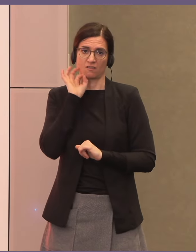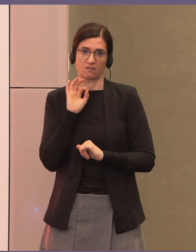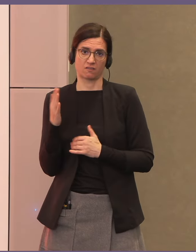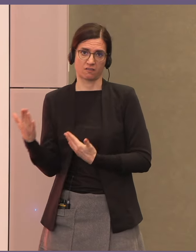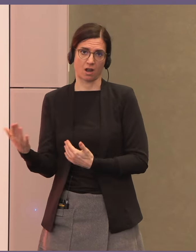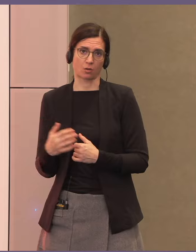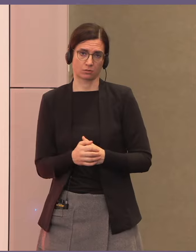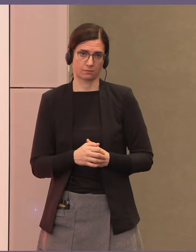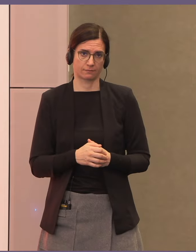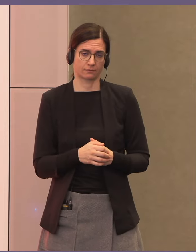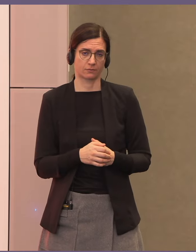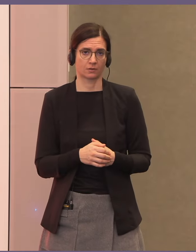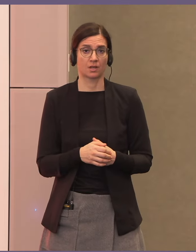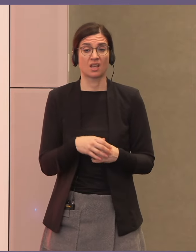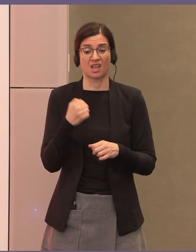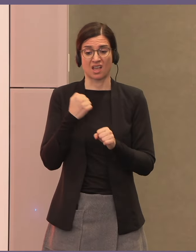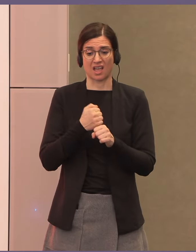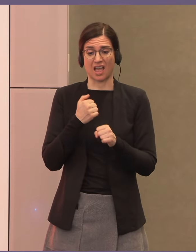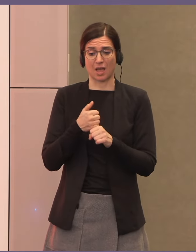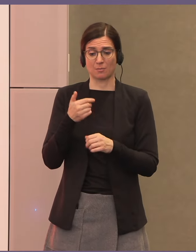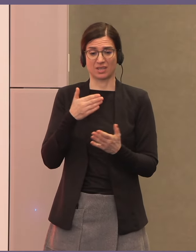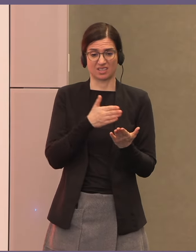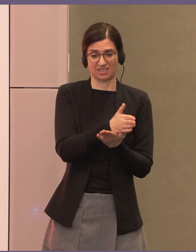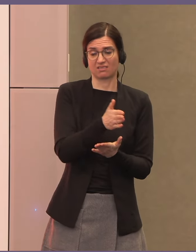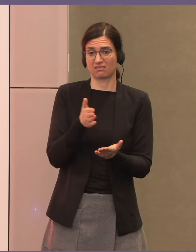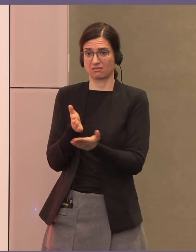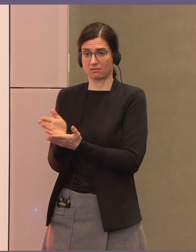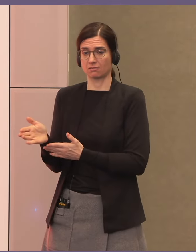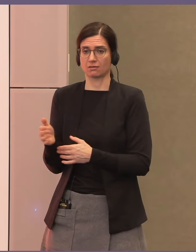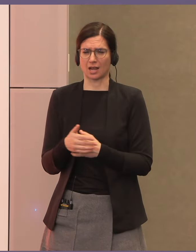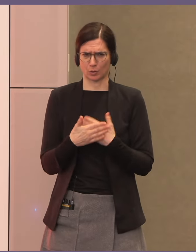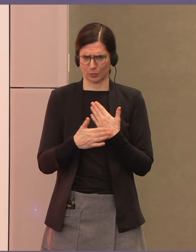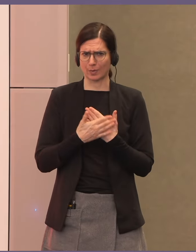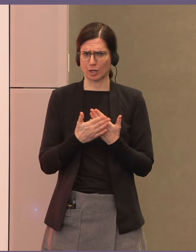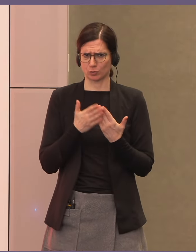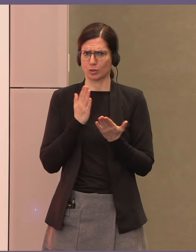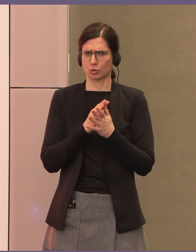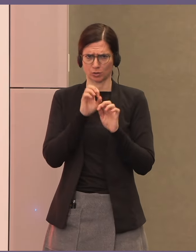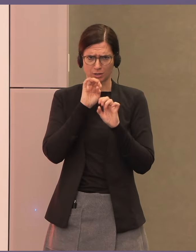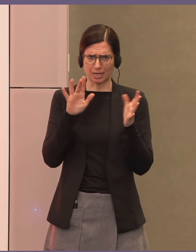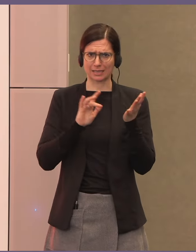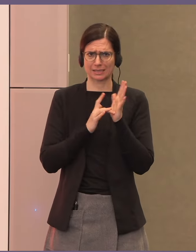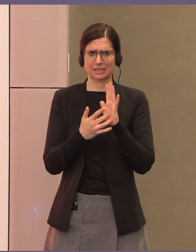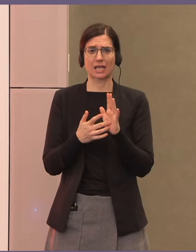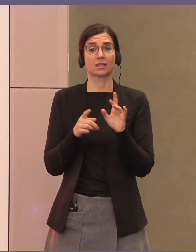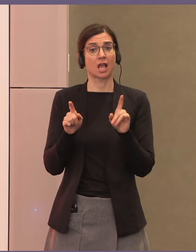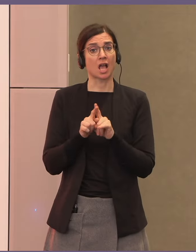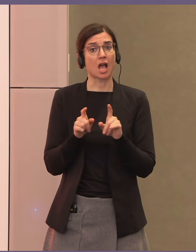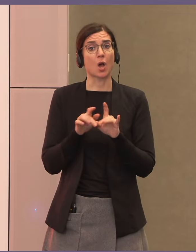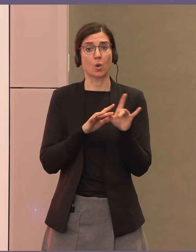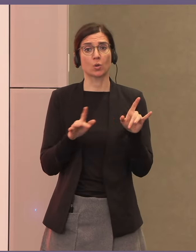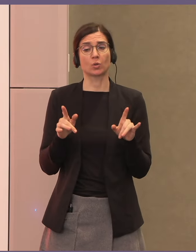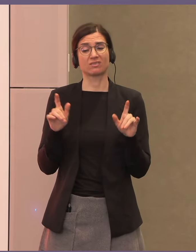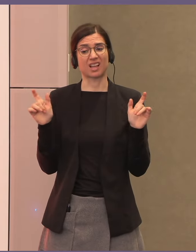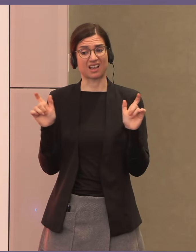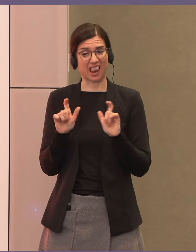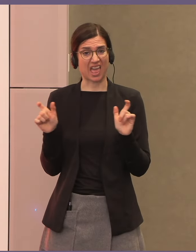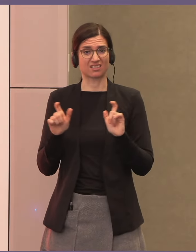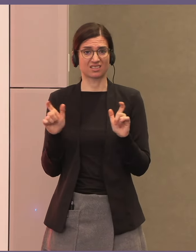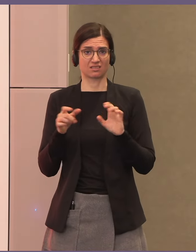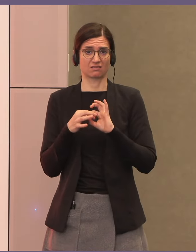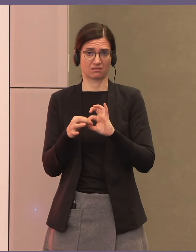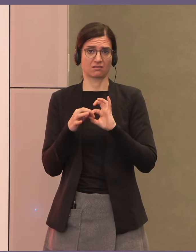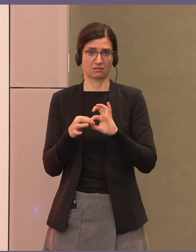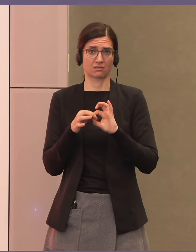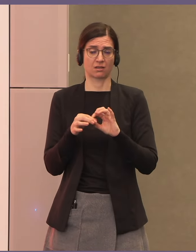geschlechtsspezifische Arbeitsteilung, die gleichzeitig, wie diese Beispiele zeigen, klassenspezifisch ist und auch